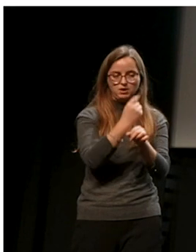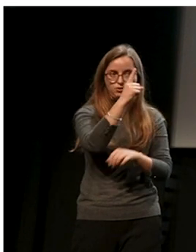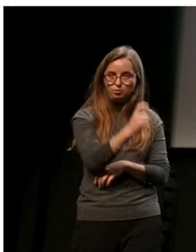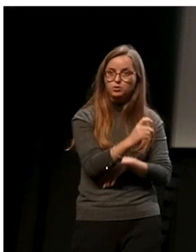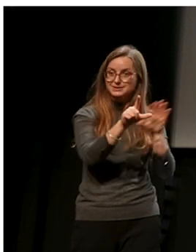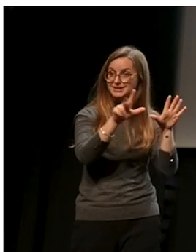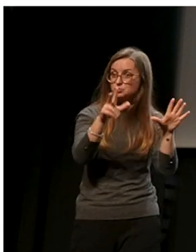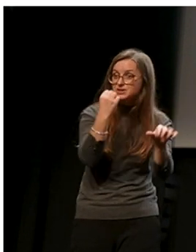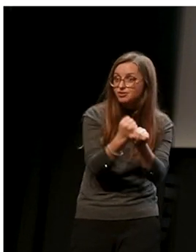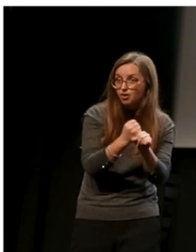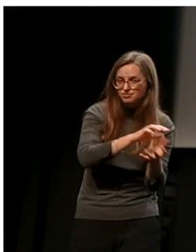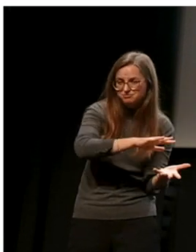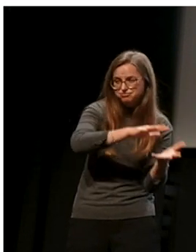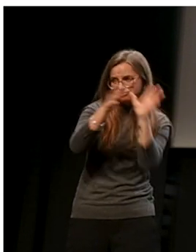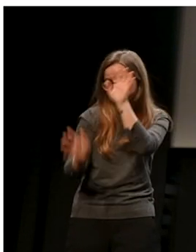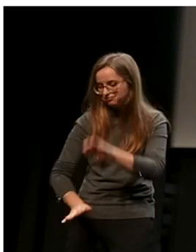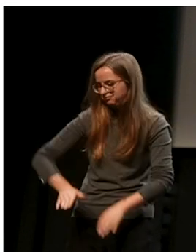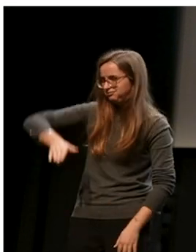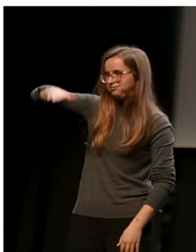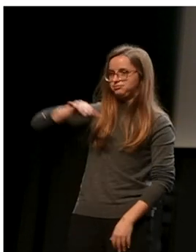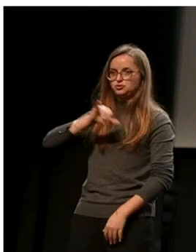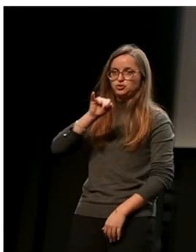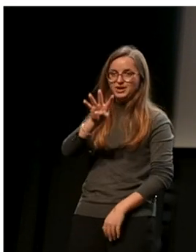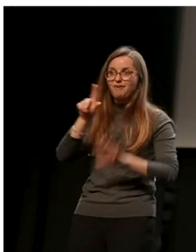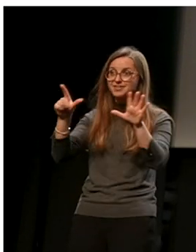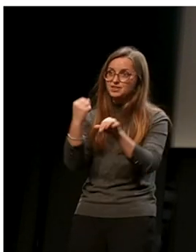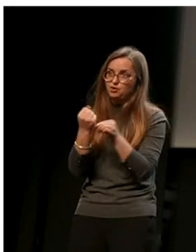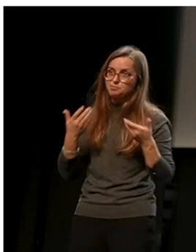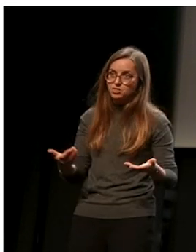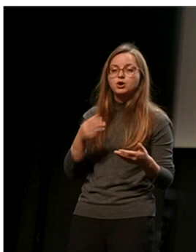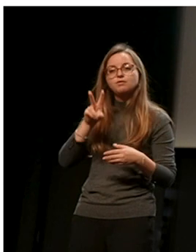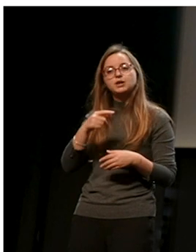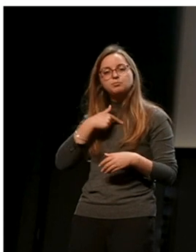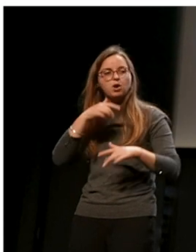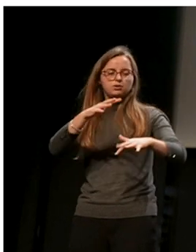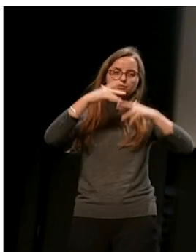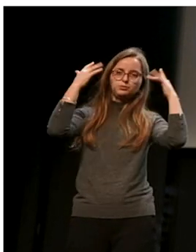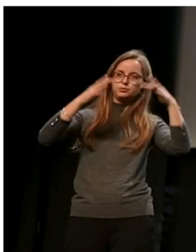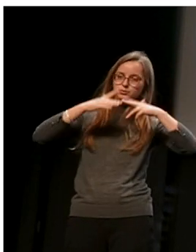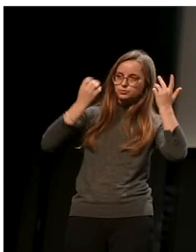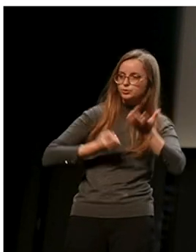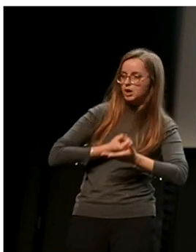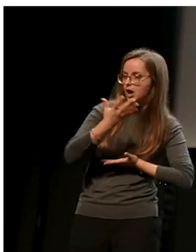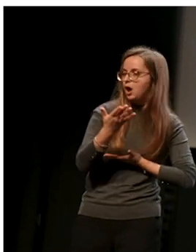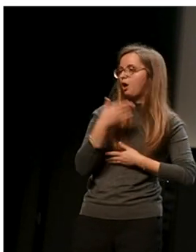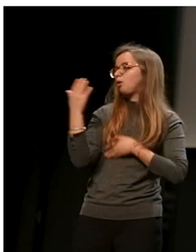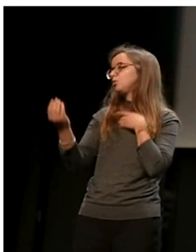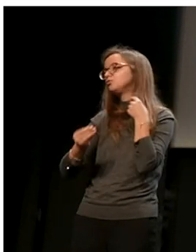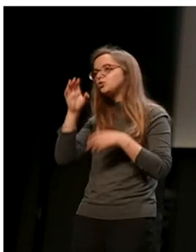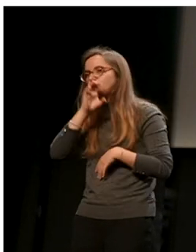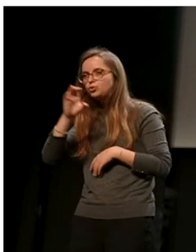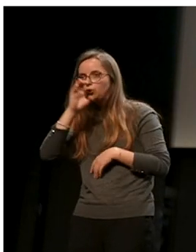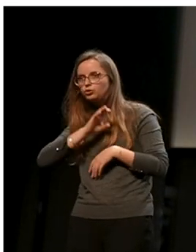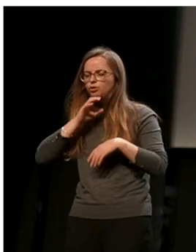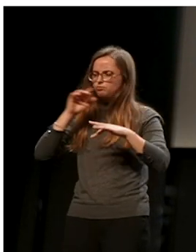on tue des carrières et j'ai développé mon goût personnel pour l'art, j'ai développé mes affinités, trucs